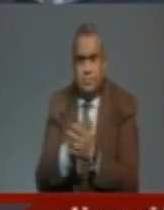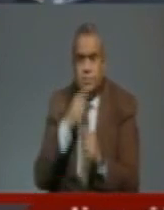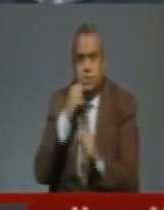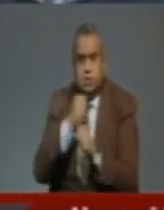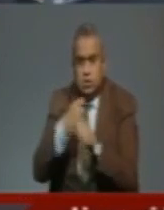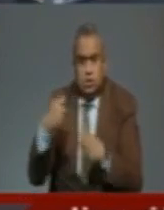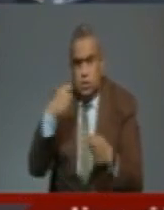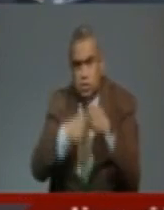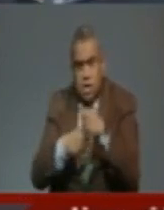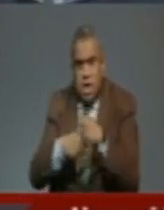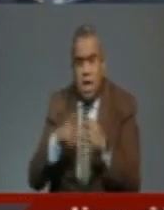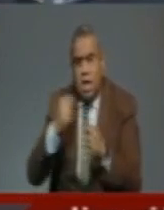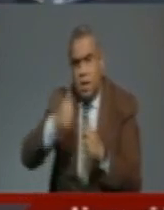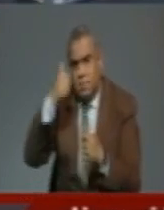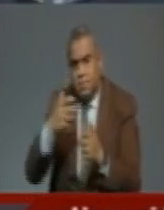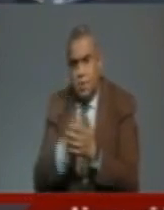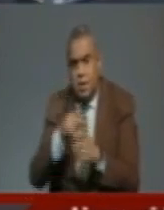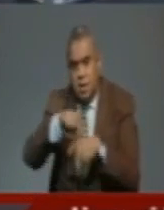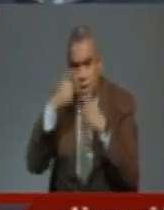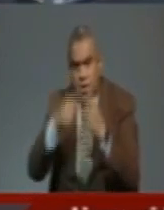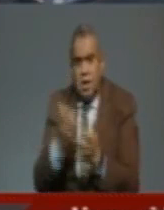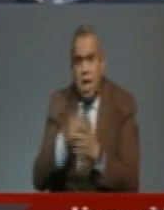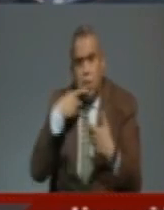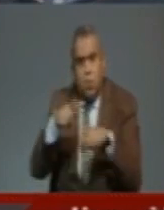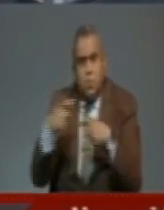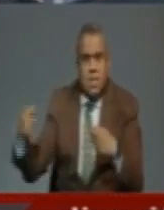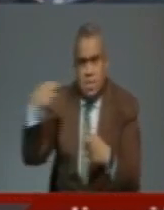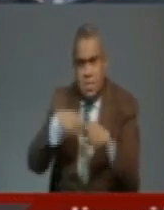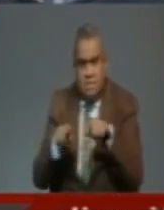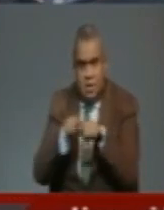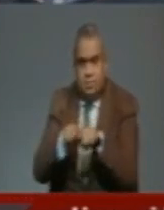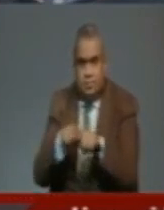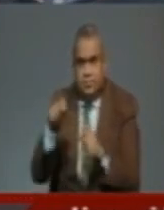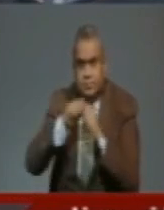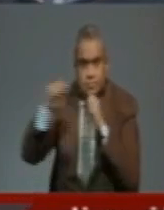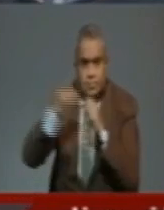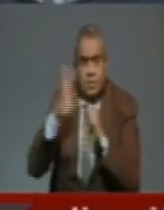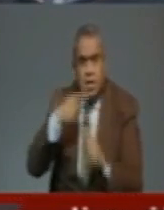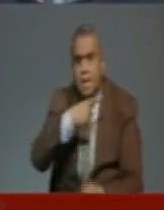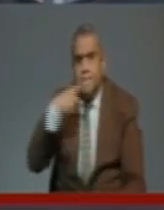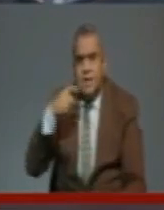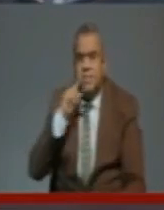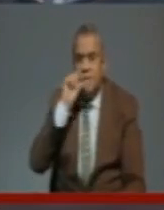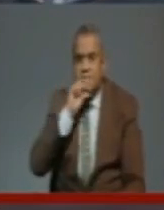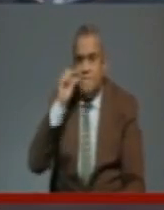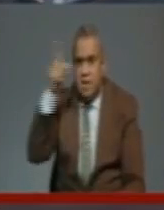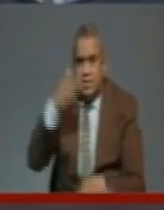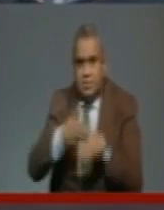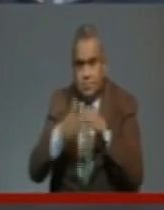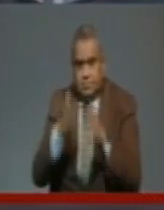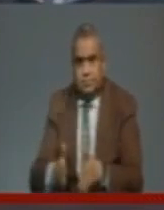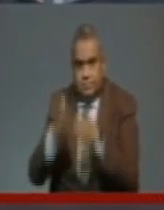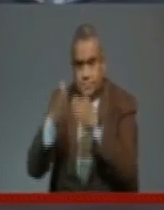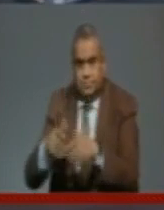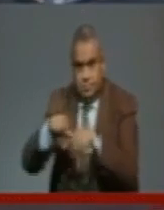هنديله ميناء جاف ومنطقه لوجستيه اخرى. مساحته زي ما قلت لحضرتك 100 فدان، في 10 مباني رئيسيه، في ساحات